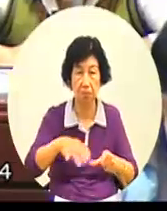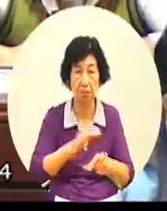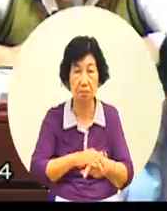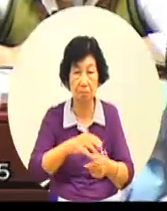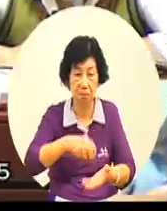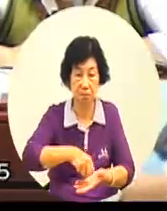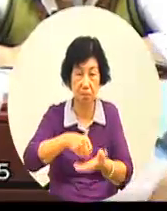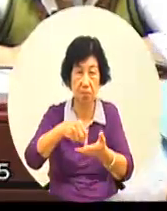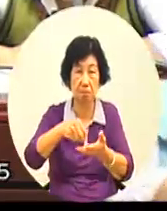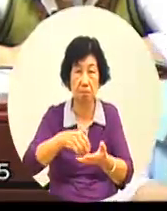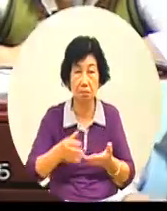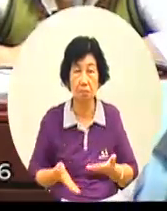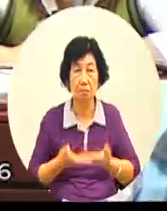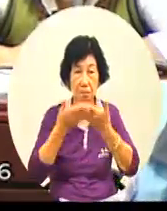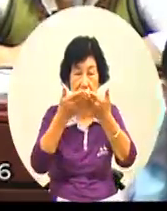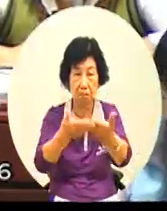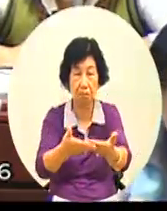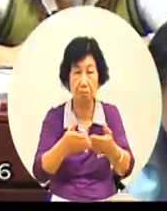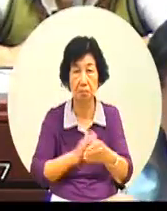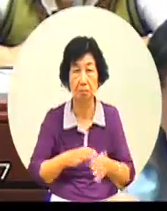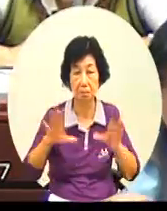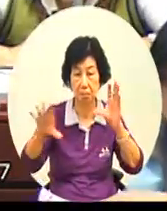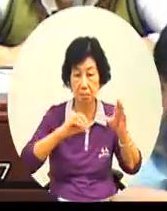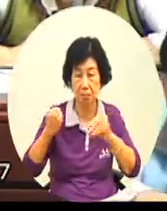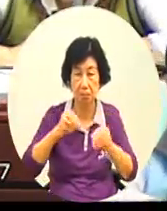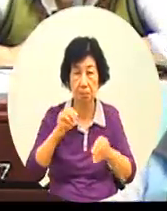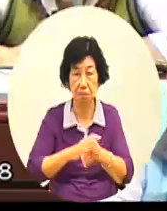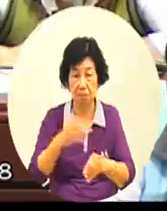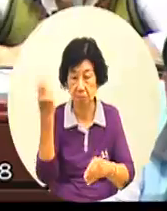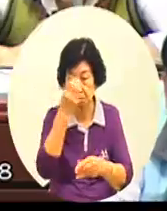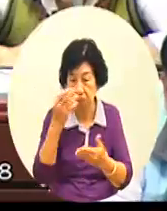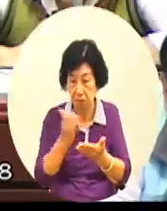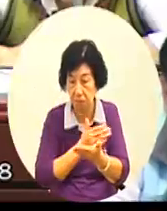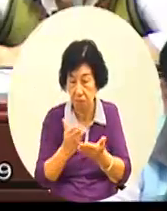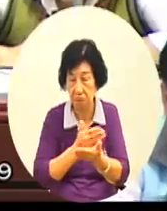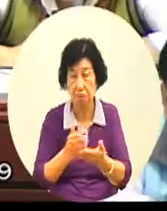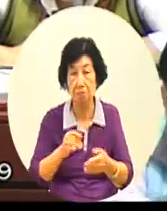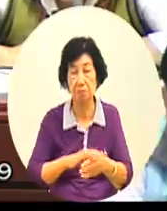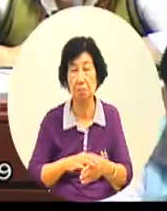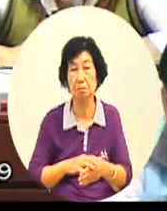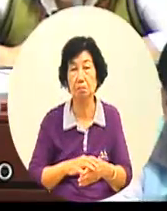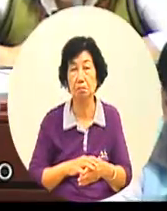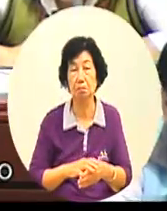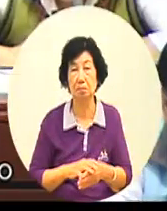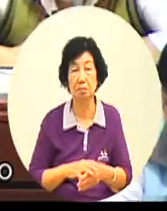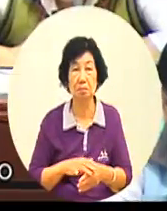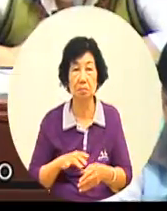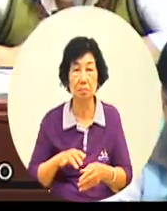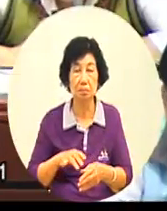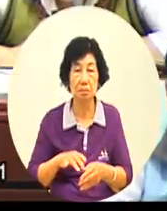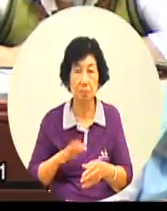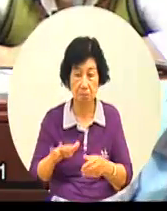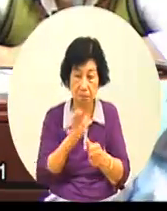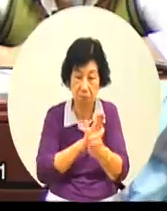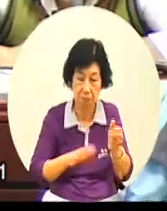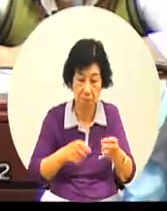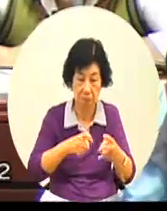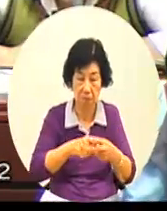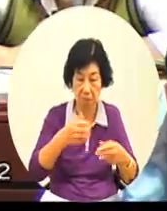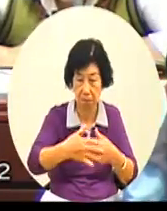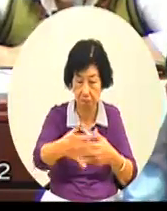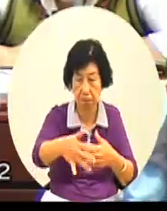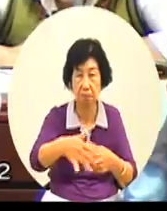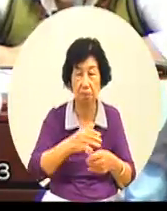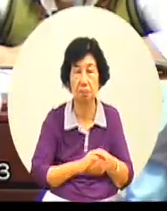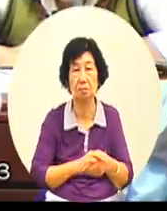料里面呢，现在还进行这个审查的作业，所以当然会影响整个工程的一个发包跟作业